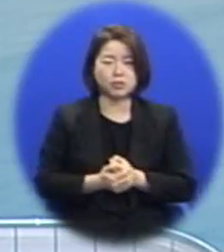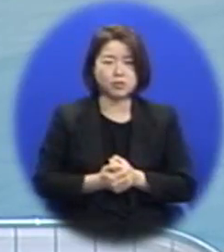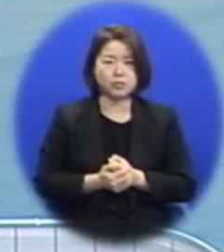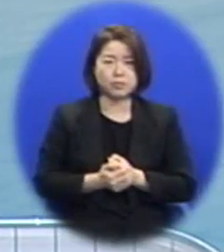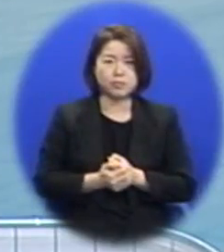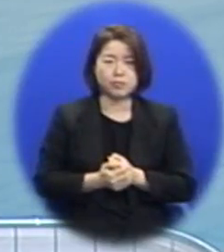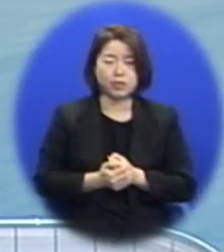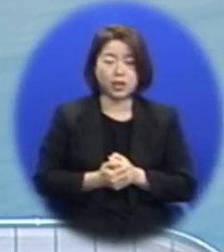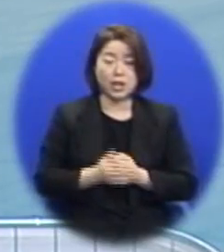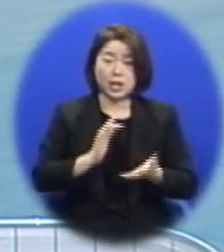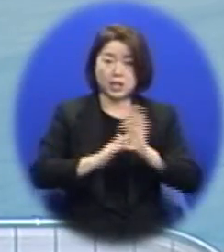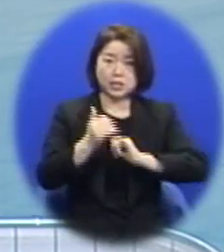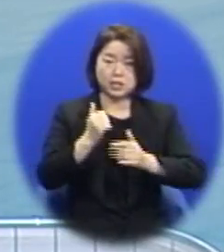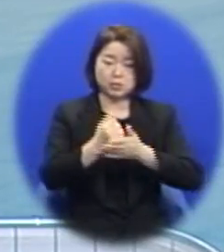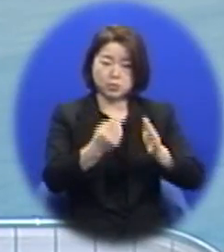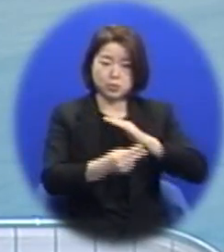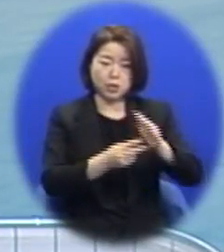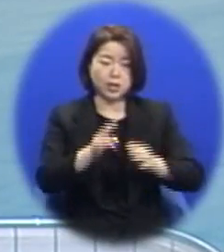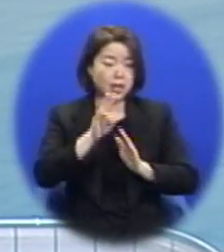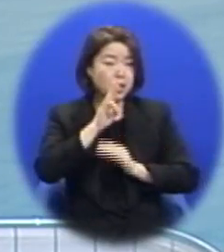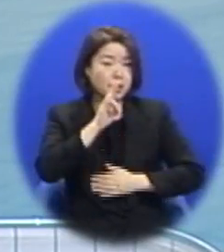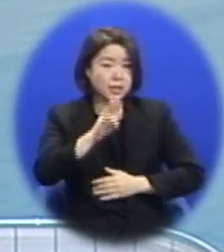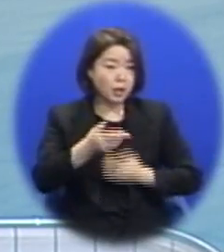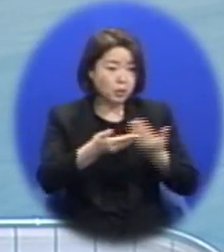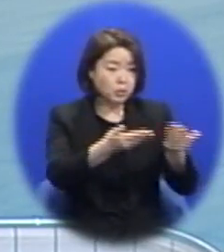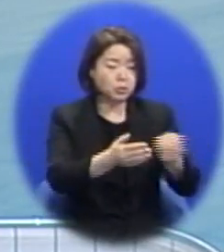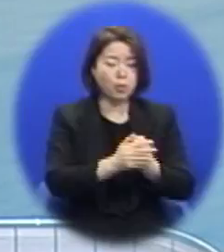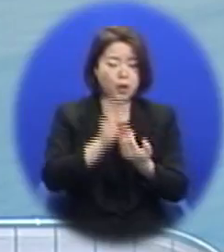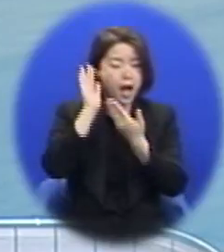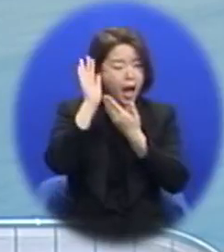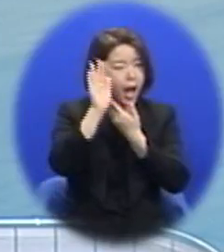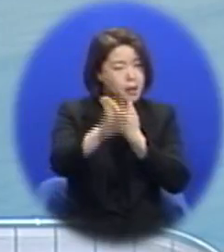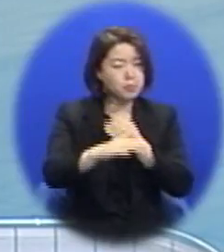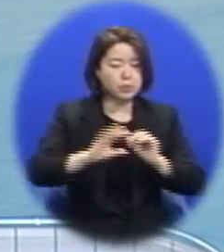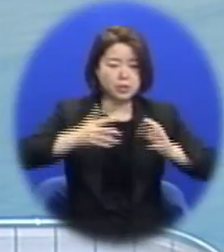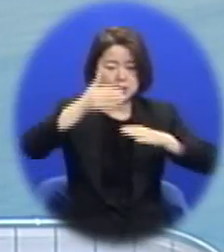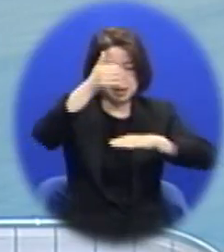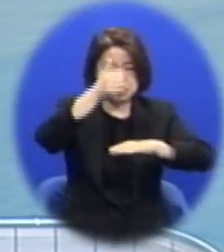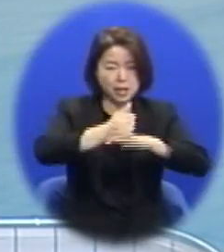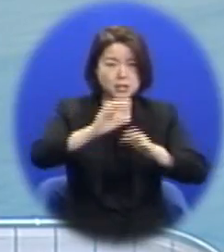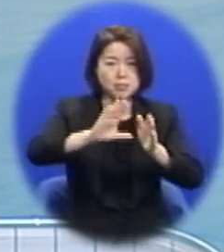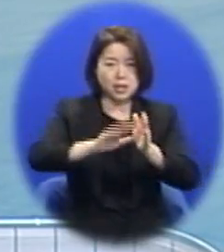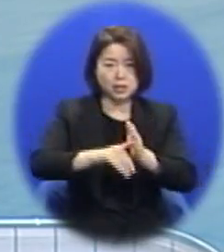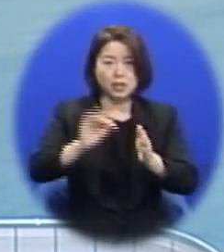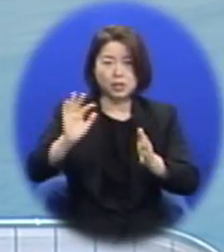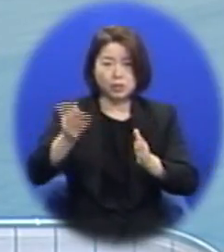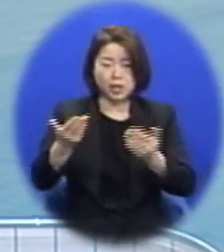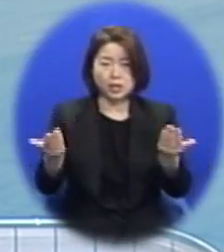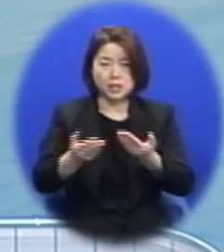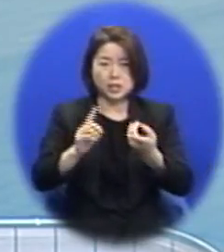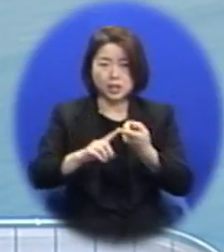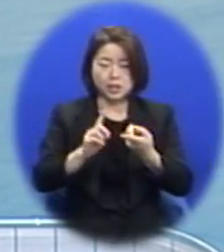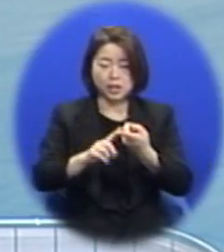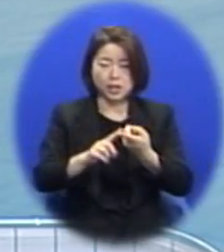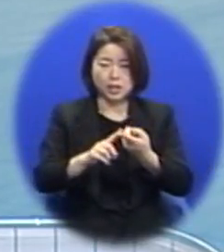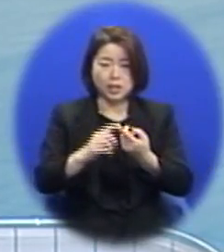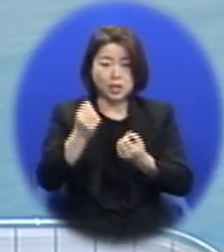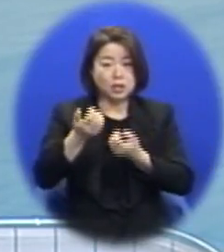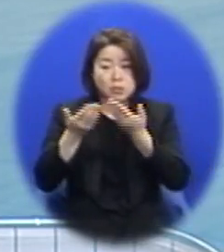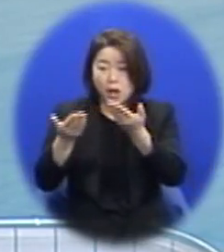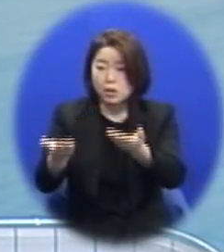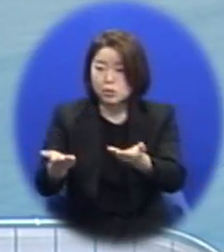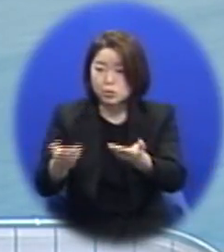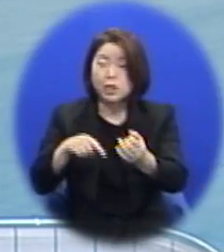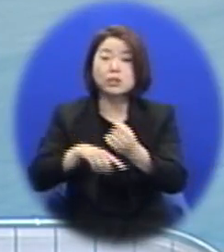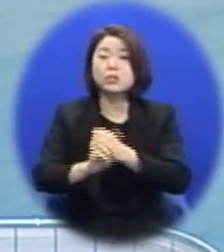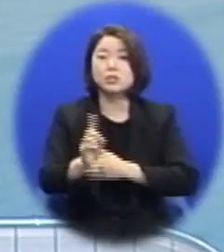예수님께서는 요한에게 예언을 주시고 앞으로 종말에 될 일을 말씀하신 뜻이 지금